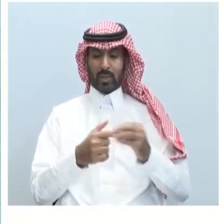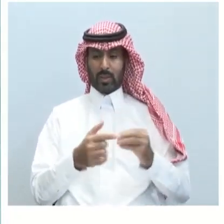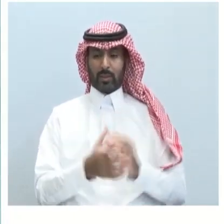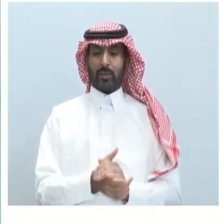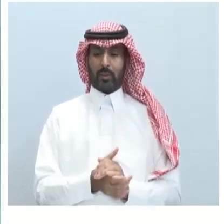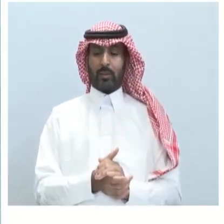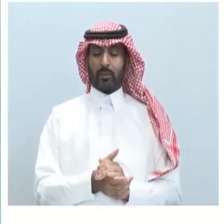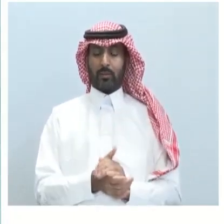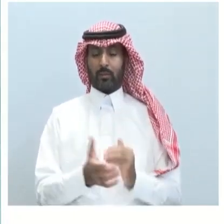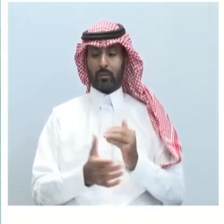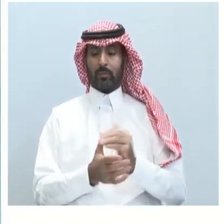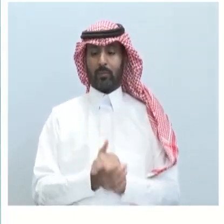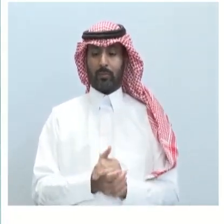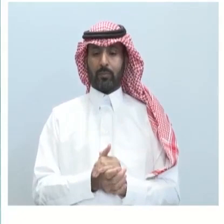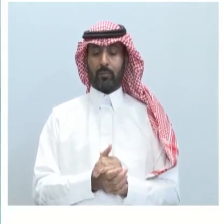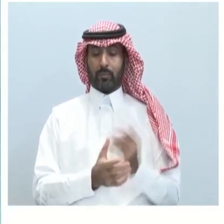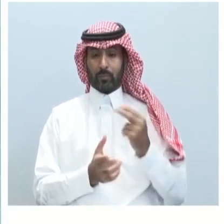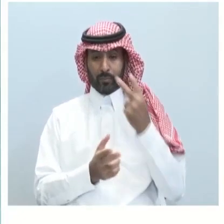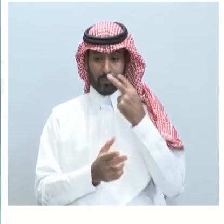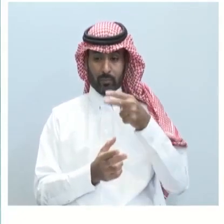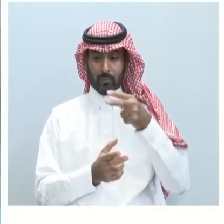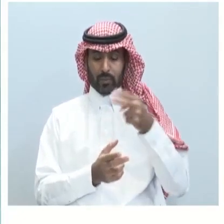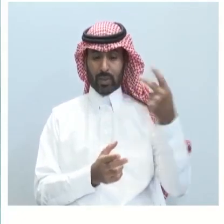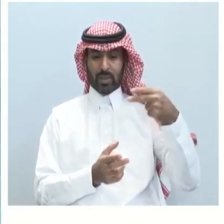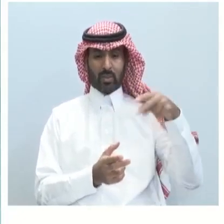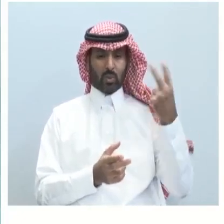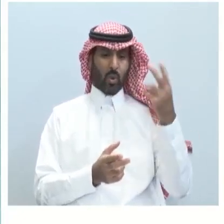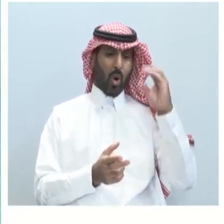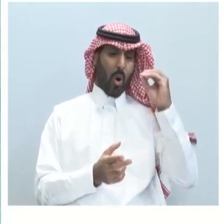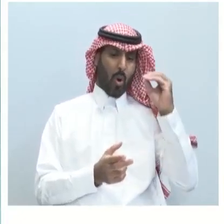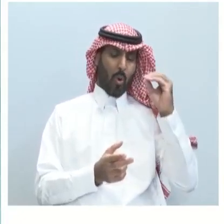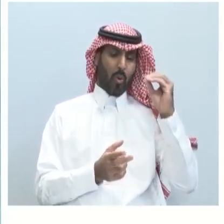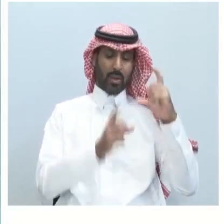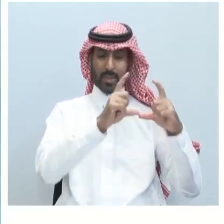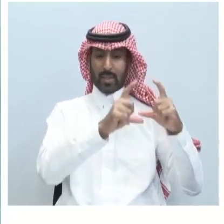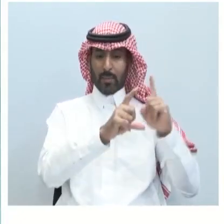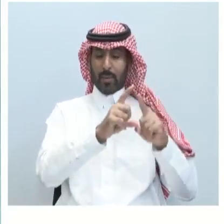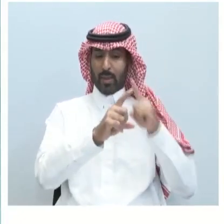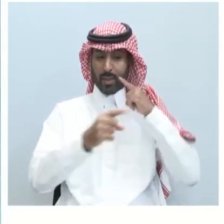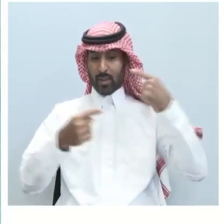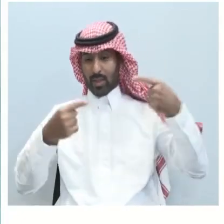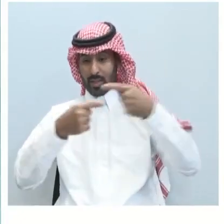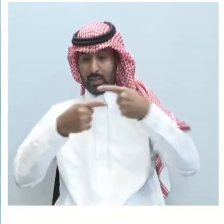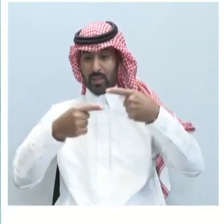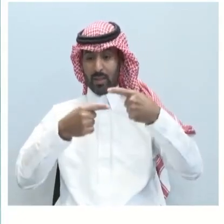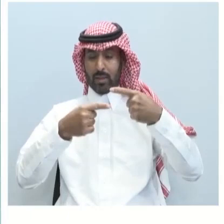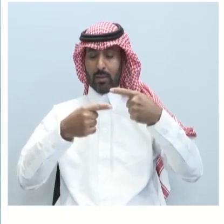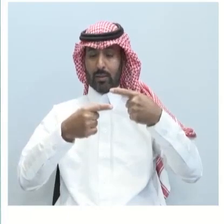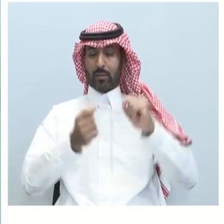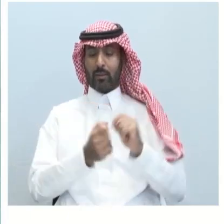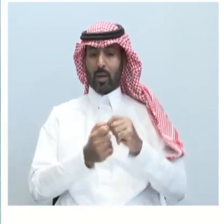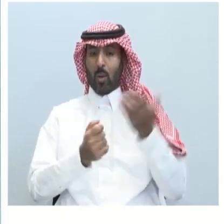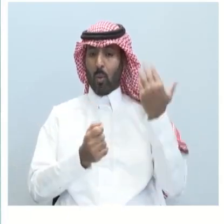الهيدروكسيد الهيدروجين وعيون الهيدروكسيد ولاحظ انه في بينهم ايش قوس سهمين متضادين احنا عارفين في